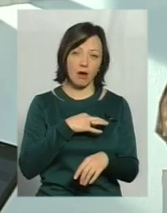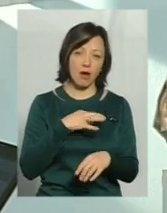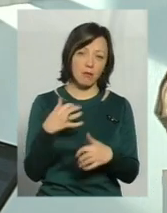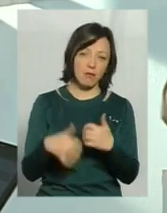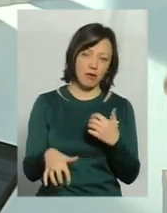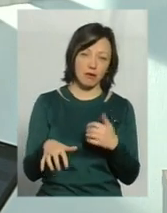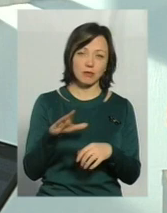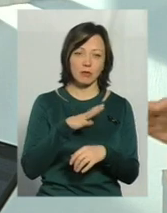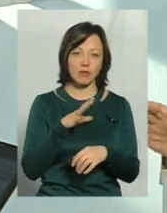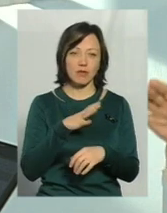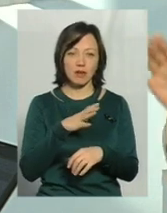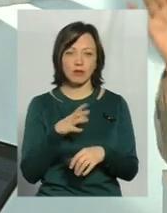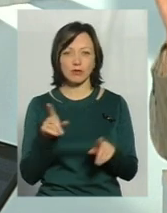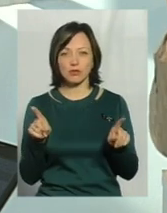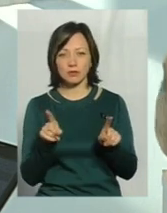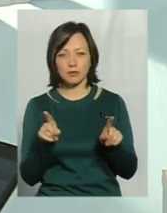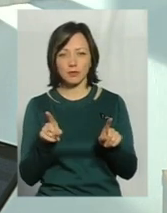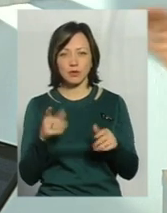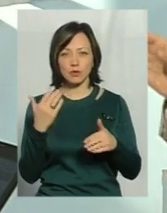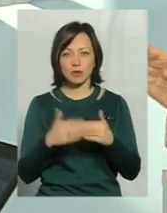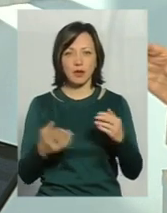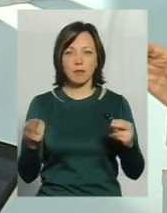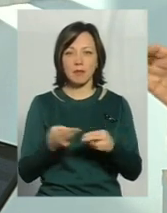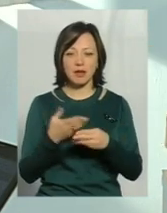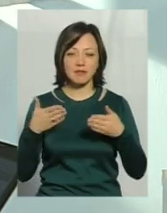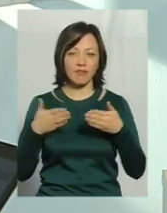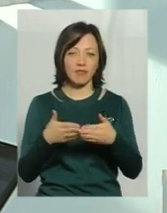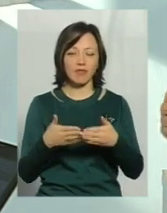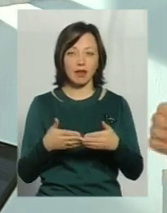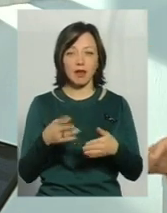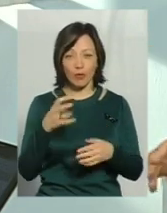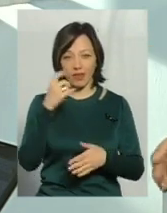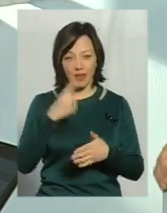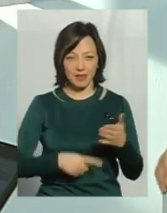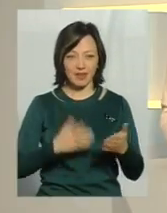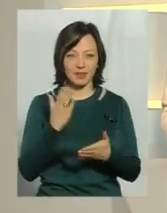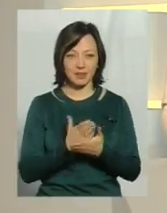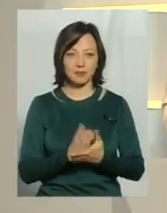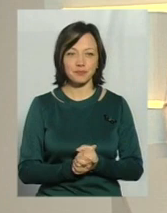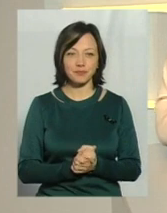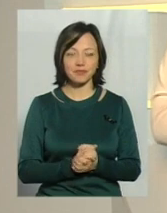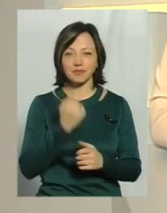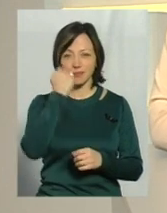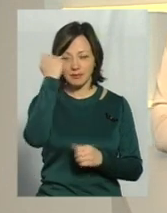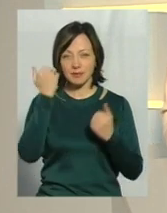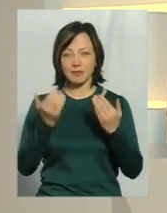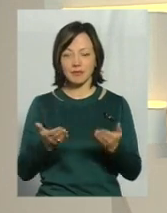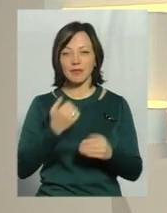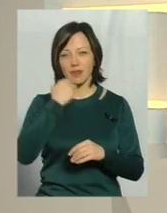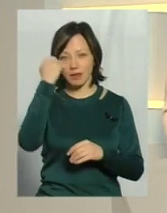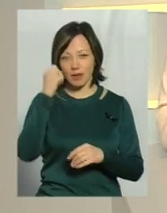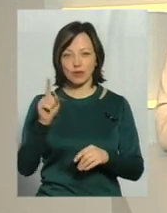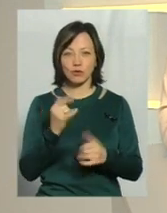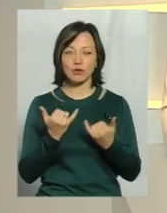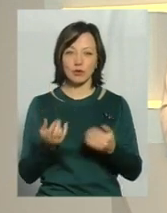часом буває вже нервозно, часом буває вже безвихідь. Але надія є. Да, так. Дякую, пане Юрій. Дякую